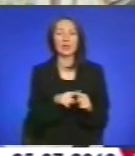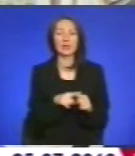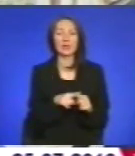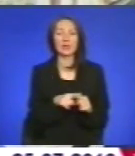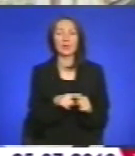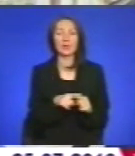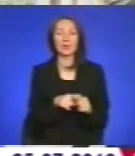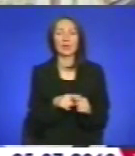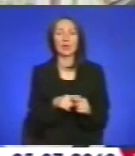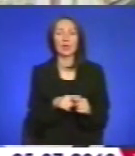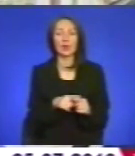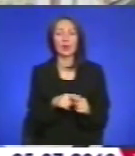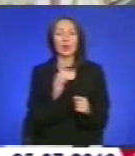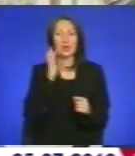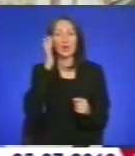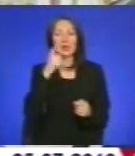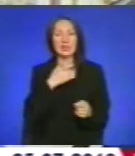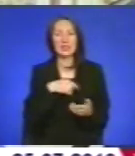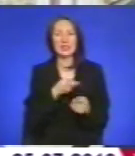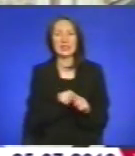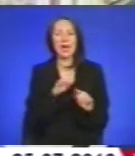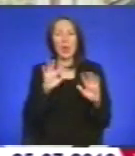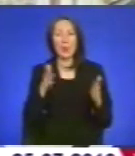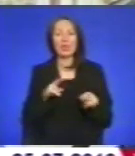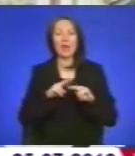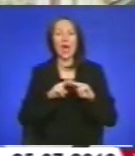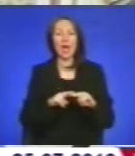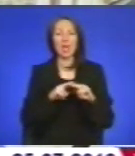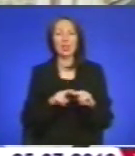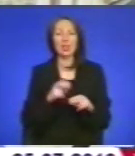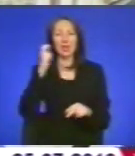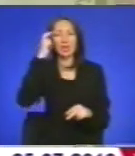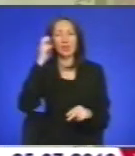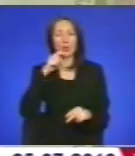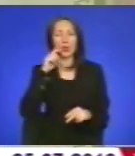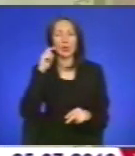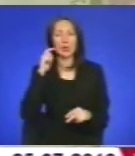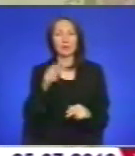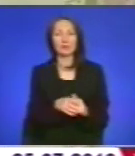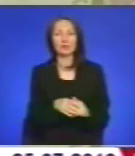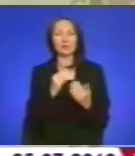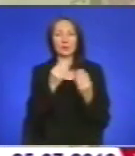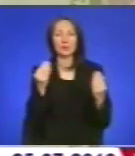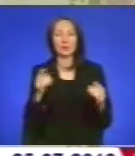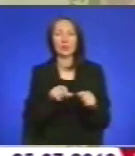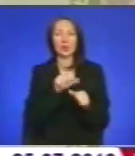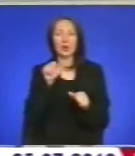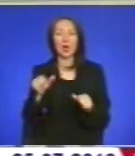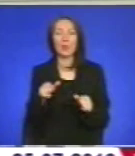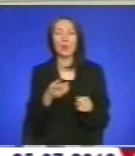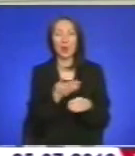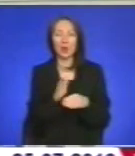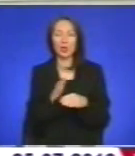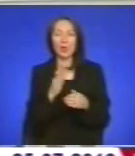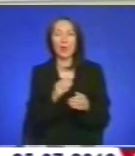яка уявляє себе ця подія хрещення Київської Русі. На виставці окремим розділом представлено